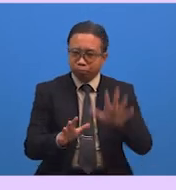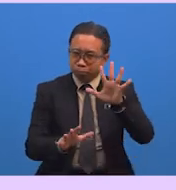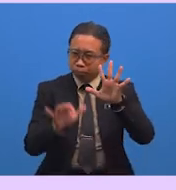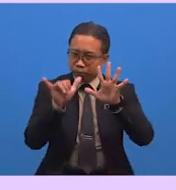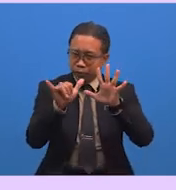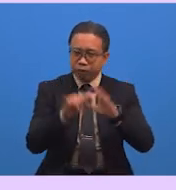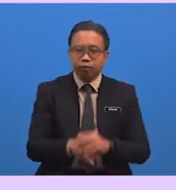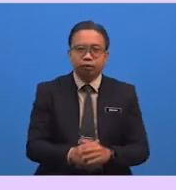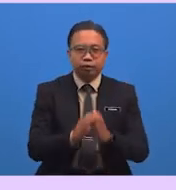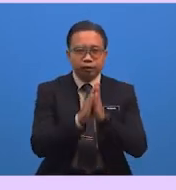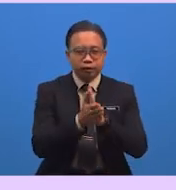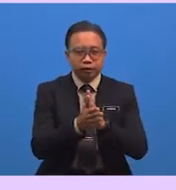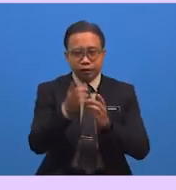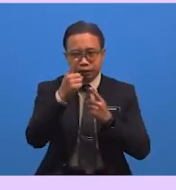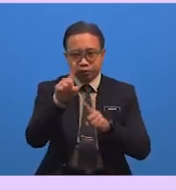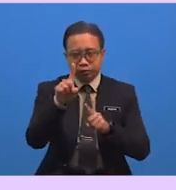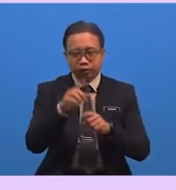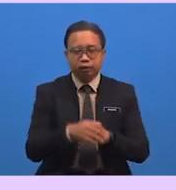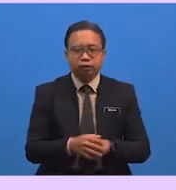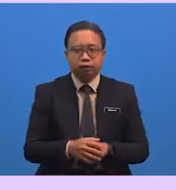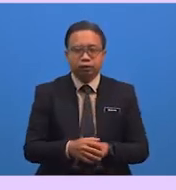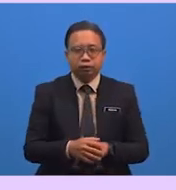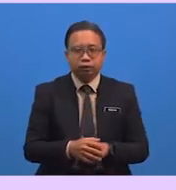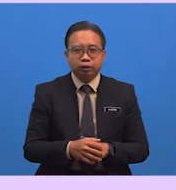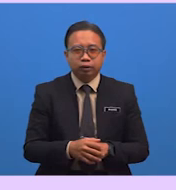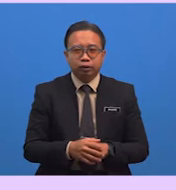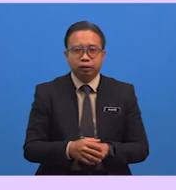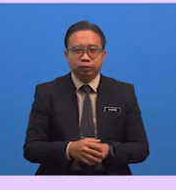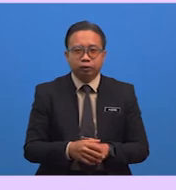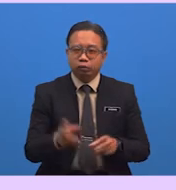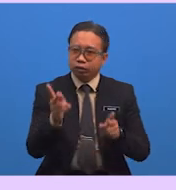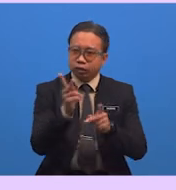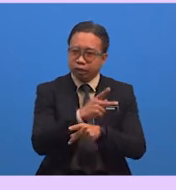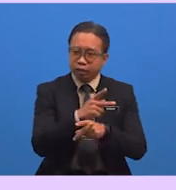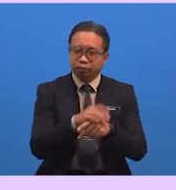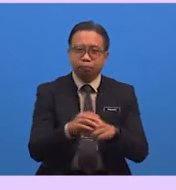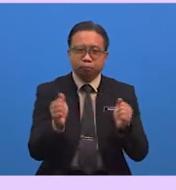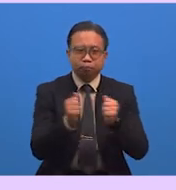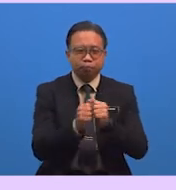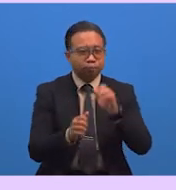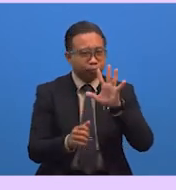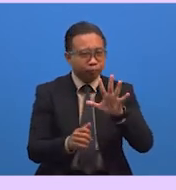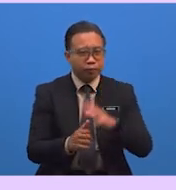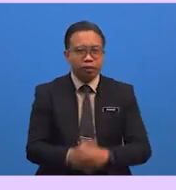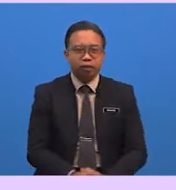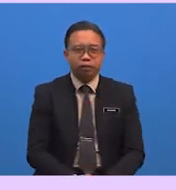5Y. Jadi, jawapan yang murid-murid dapat tadi perlu didarabkan dengan